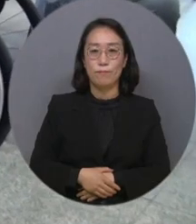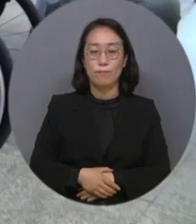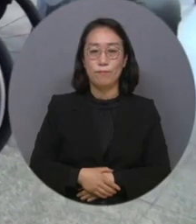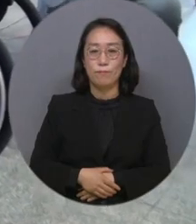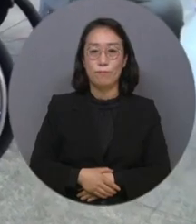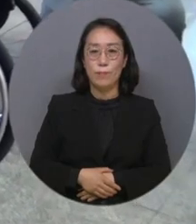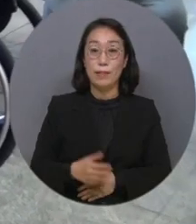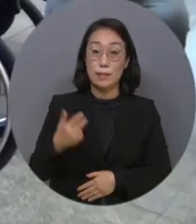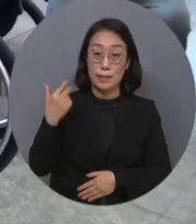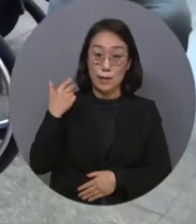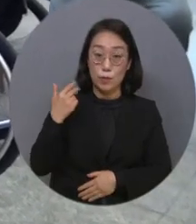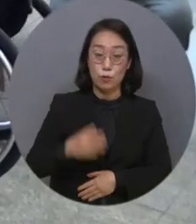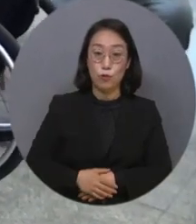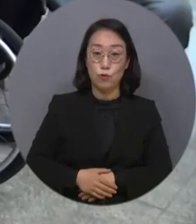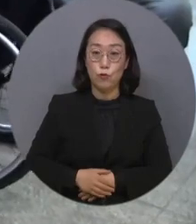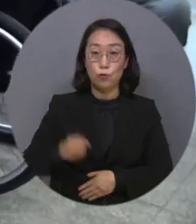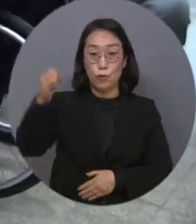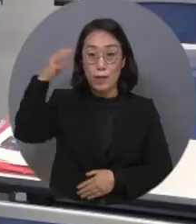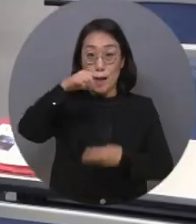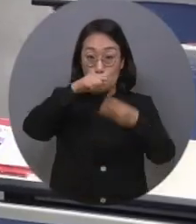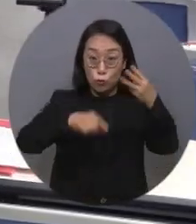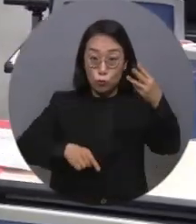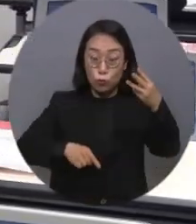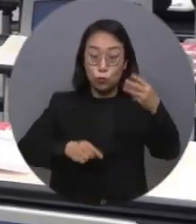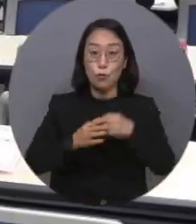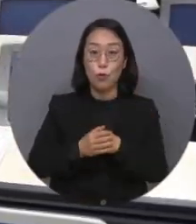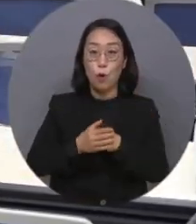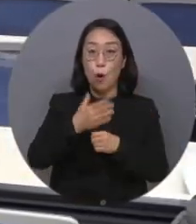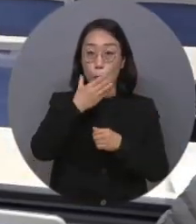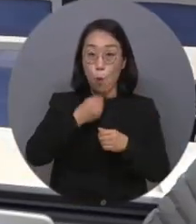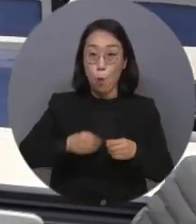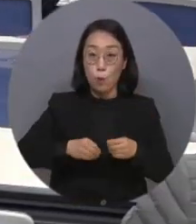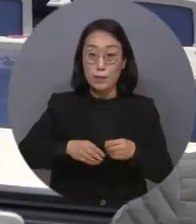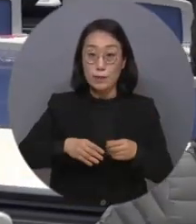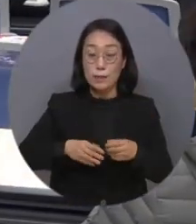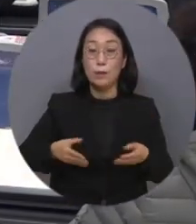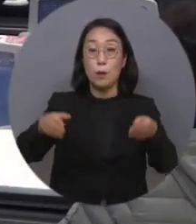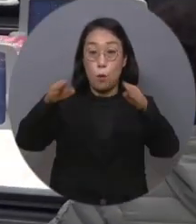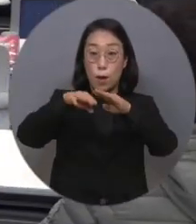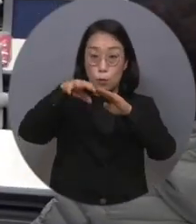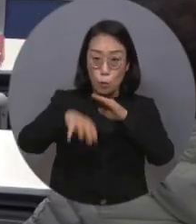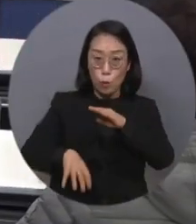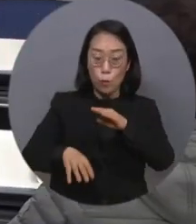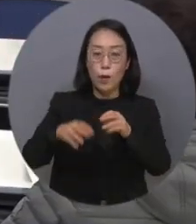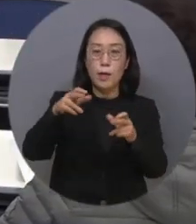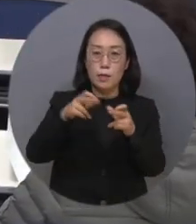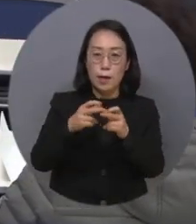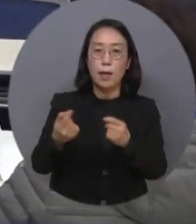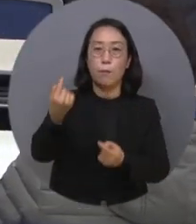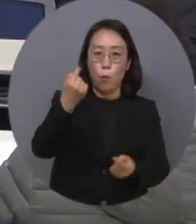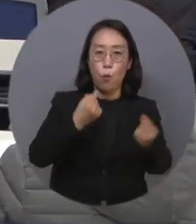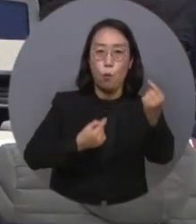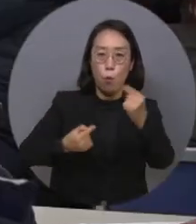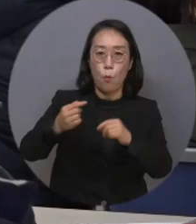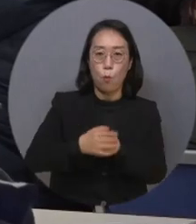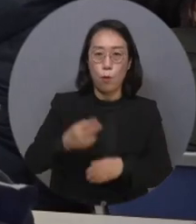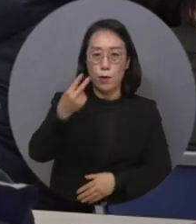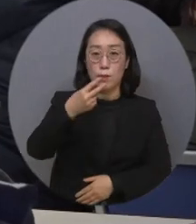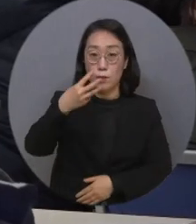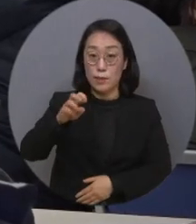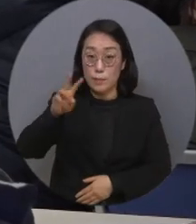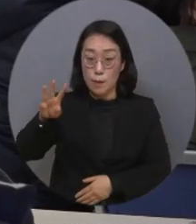지난주 양주시 장애인 종합복지관으로 장애인들이 3355 모여들었습니다. 2023년도